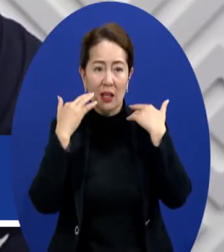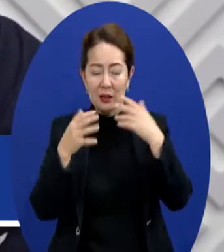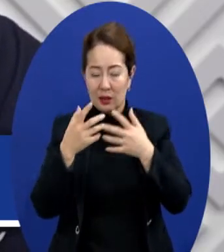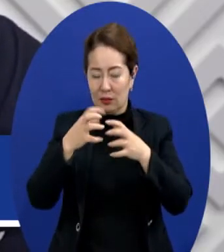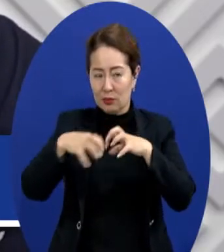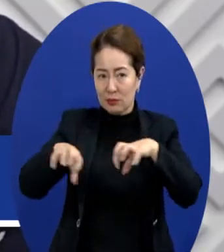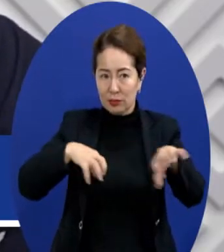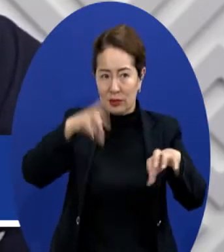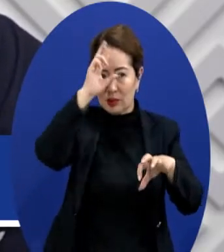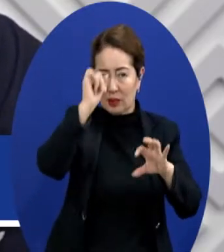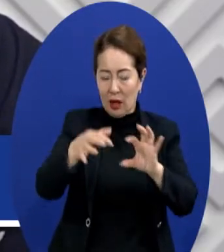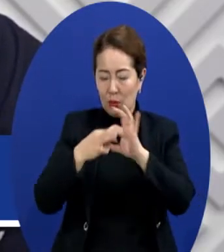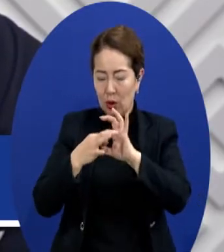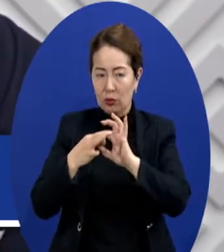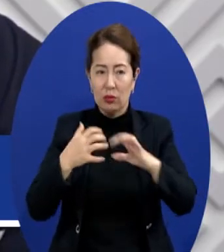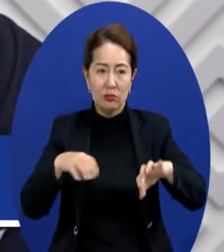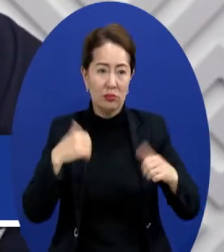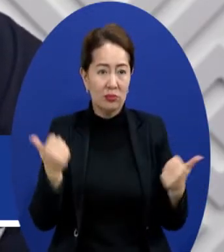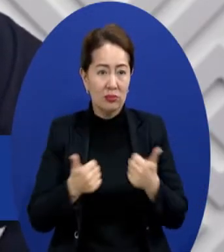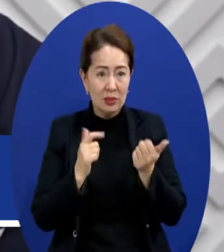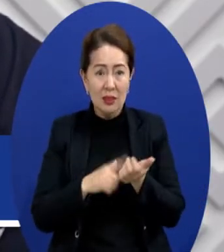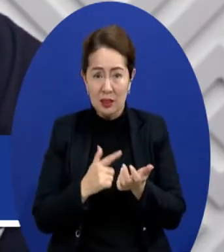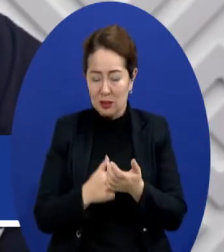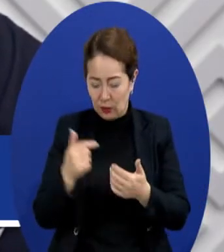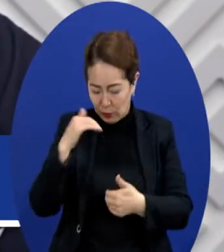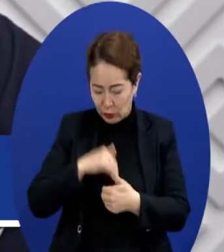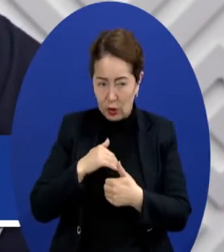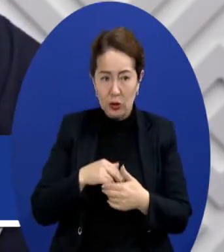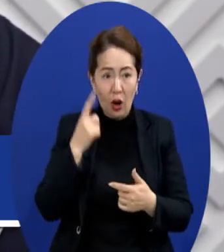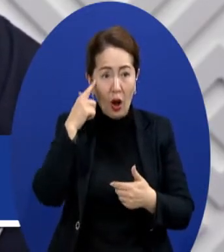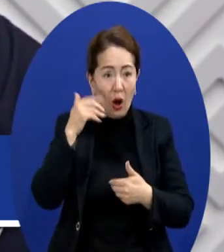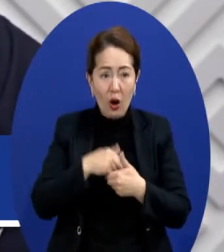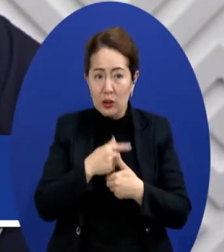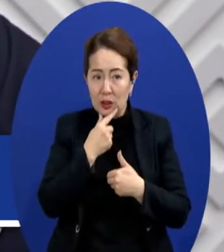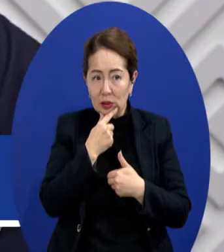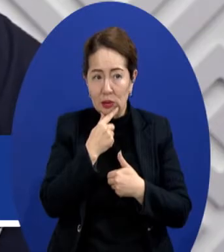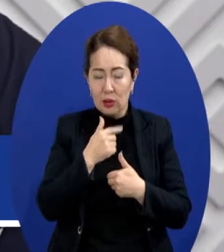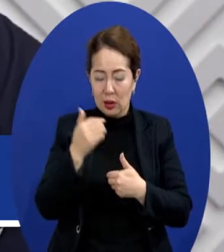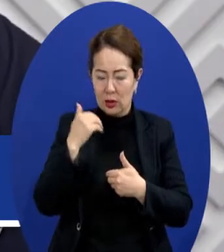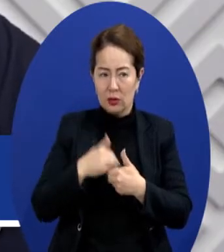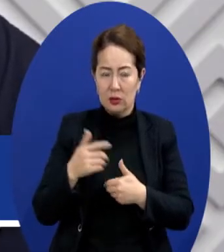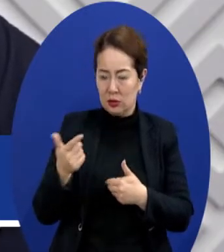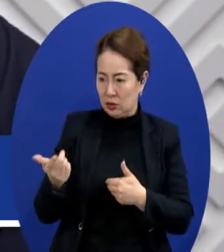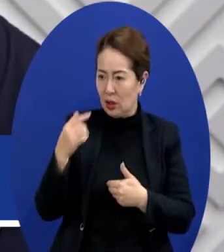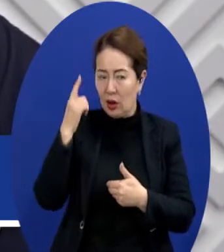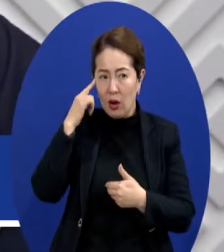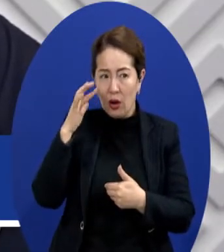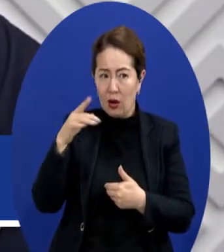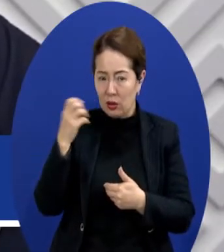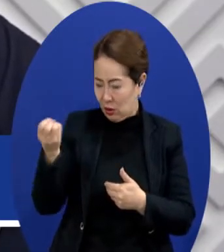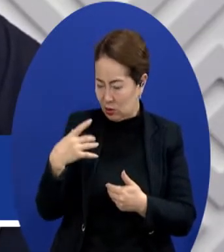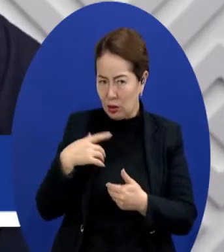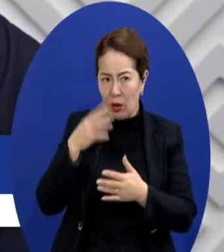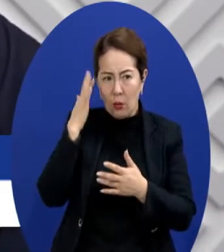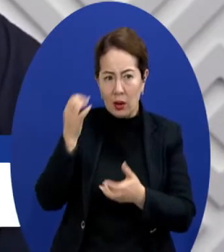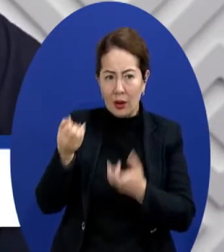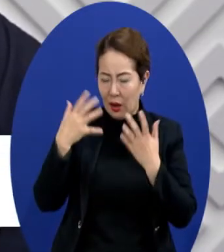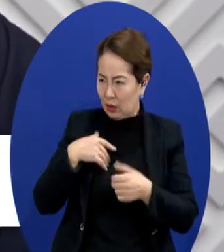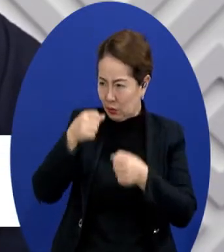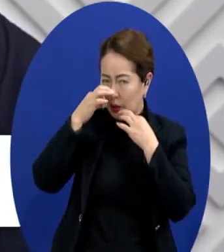яам дуттайгаа уялдаа холбоогоо анх хэрэгтэй байна. Дотор нь ойлголцож чадахгүй чи одоо баярын хилцээр бодлого гардаг гэхлээр бүр бүр хаачих шиг төрс.